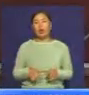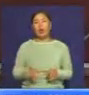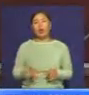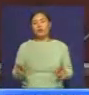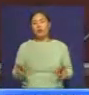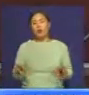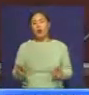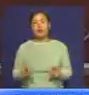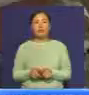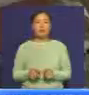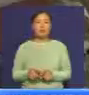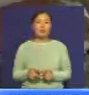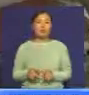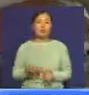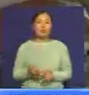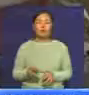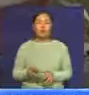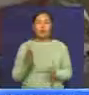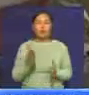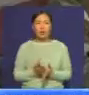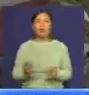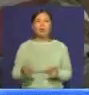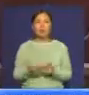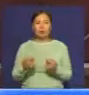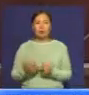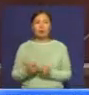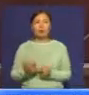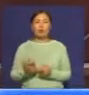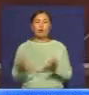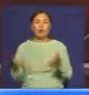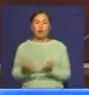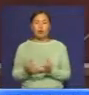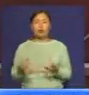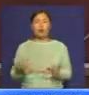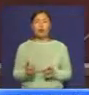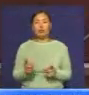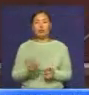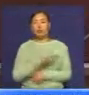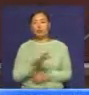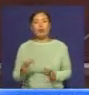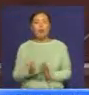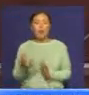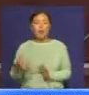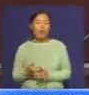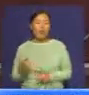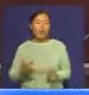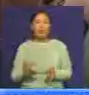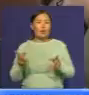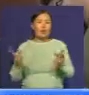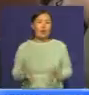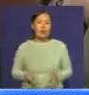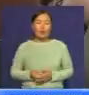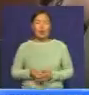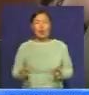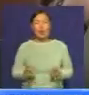по эвакуационным выходам есть нарушение, конечно. Количество этих огнетушек, средств не хватает в этих зданиях.